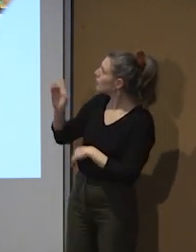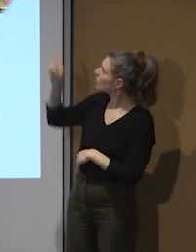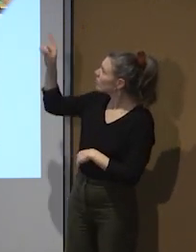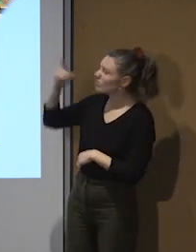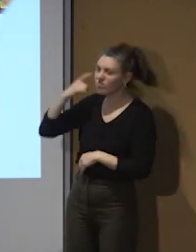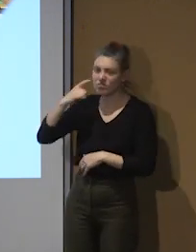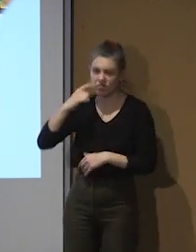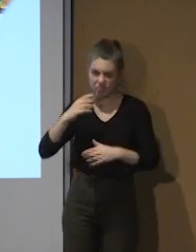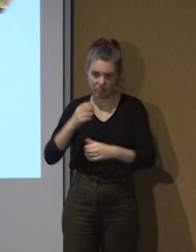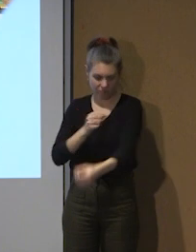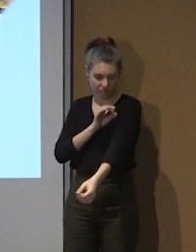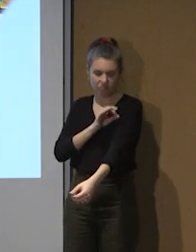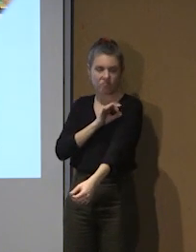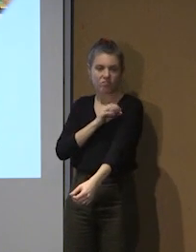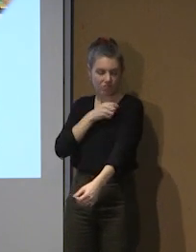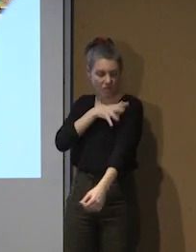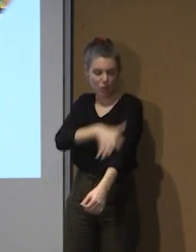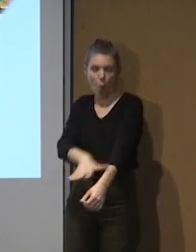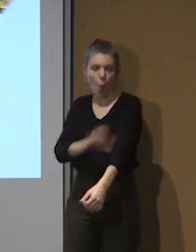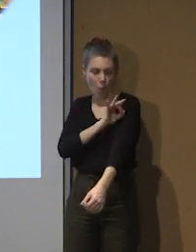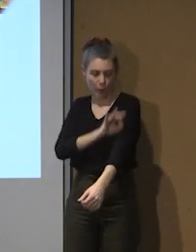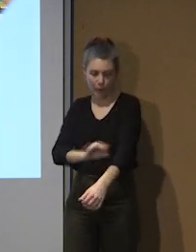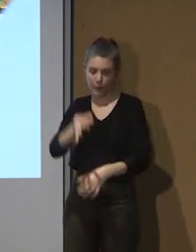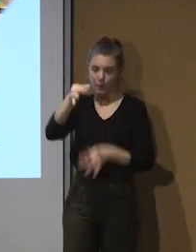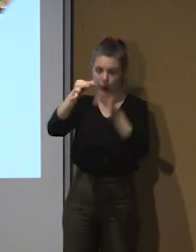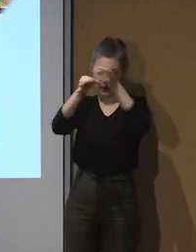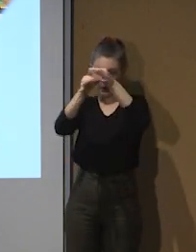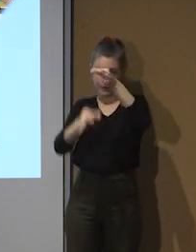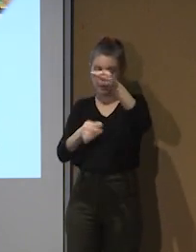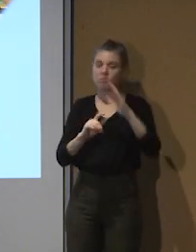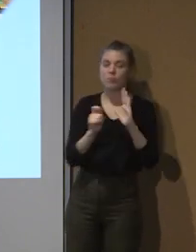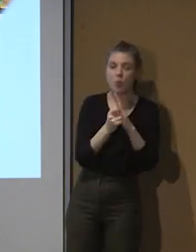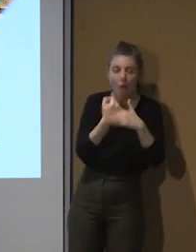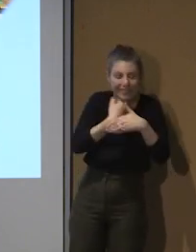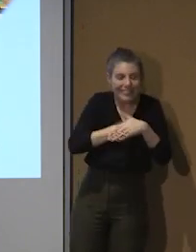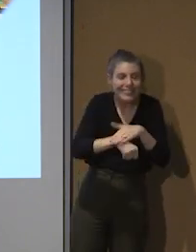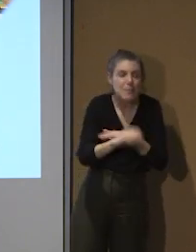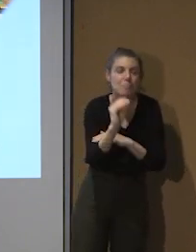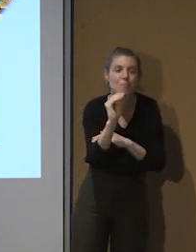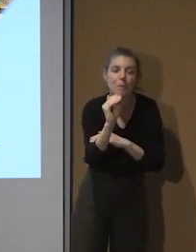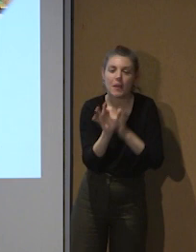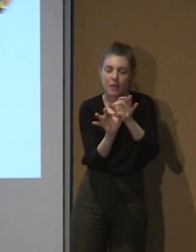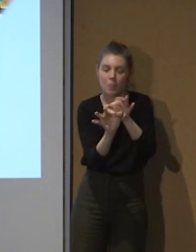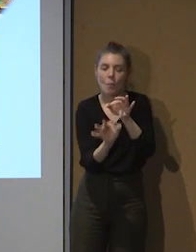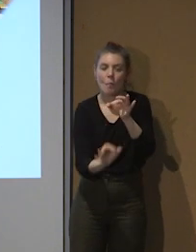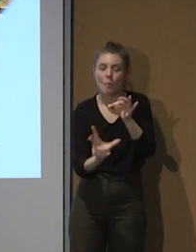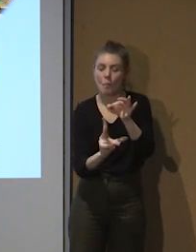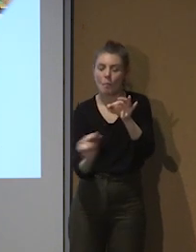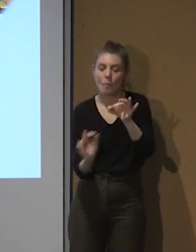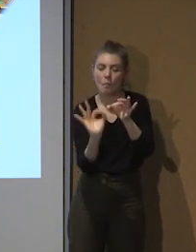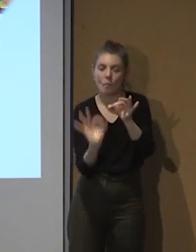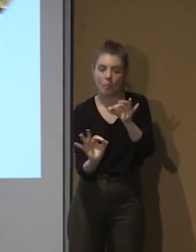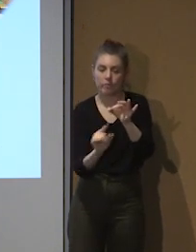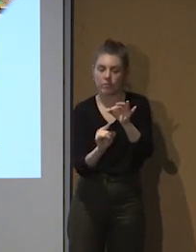un vaisseau, on va dire un vaisseau de bébé. Au fur et à mesure de la vie, vous avez donc sur les vaisseaux, sur les parois du vaisseau,